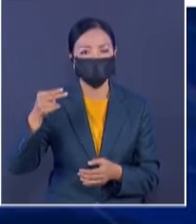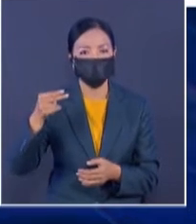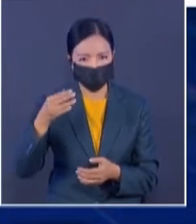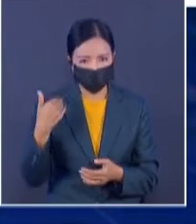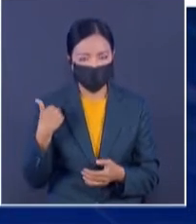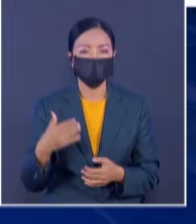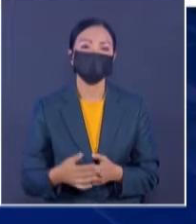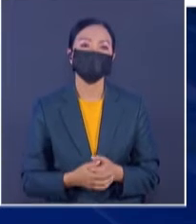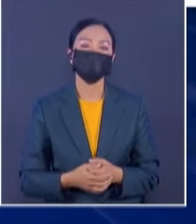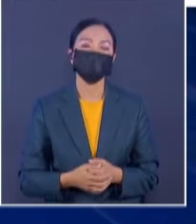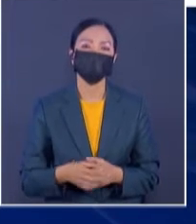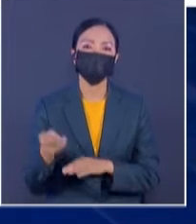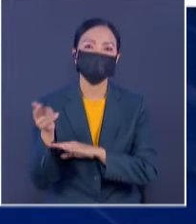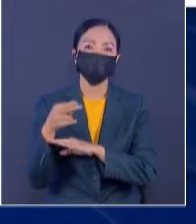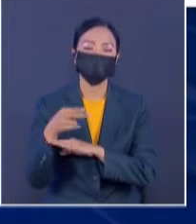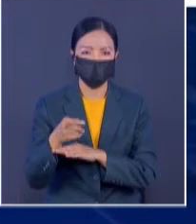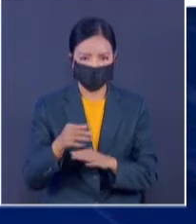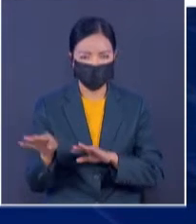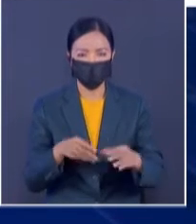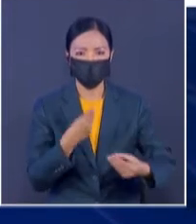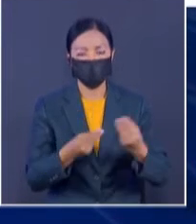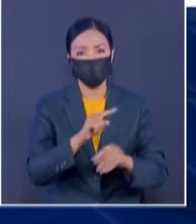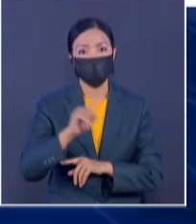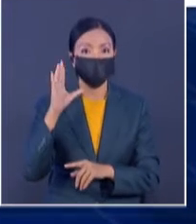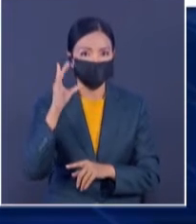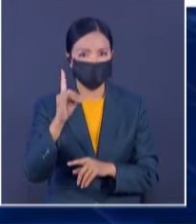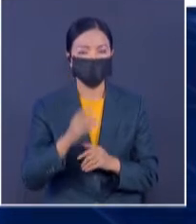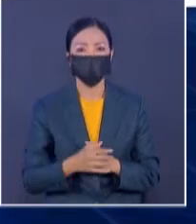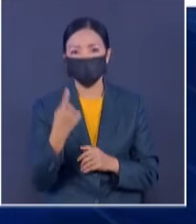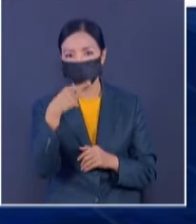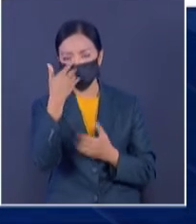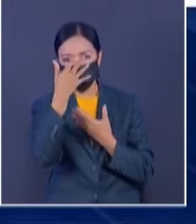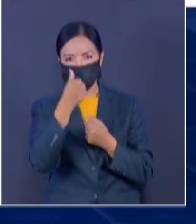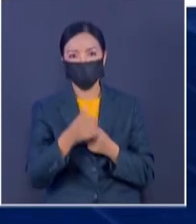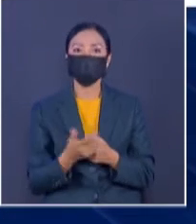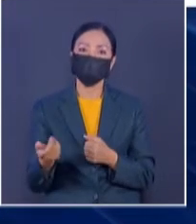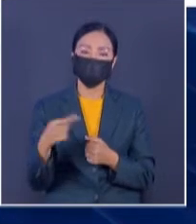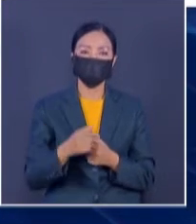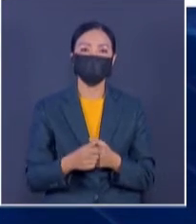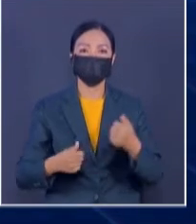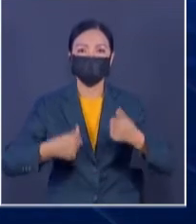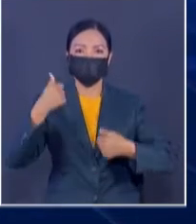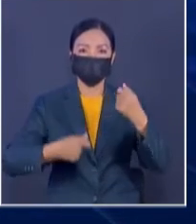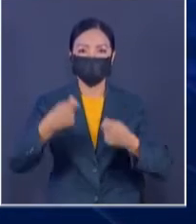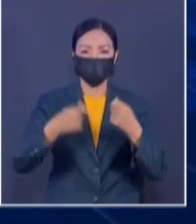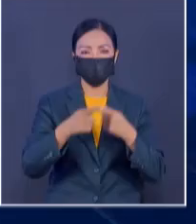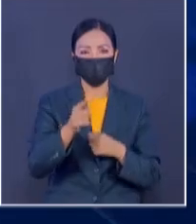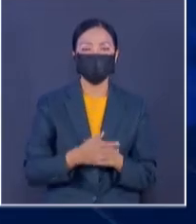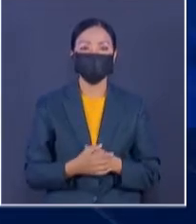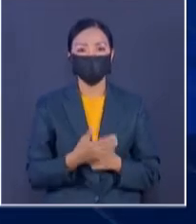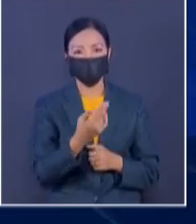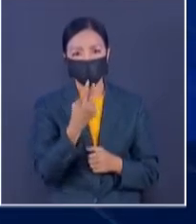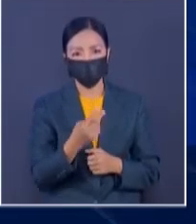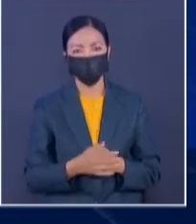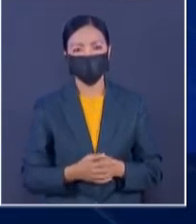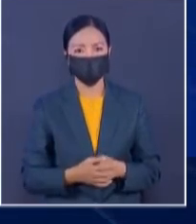เนี่ยฮะเดี๋ยวจะเตรียมนำมาขายทอดตลาดกันวันพรุ่งนี้สำหรับผู้ที่สนใจครับเข้าสู้ราคาสามารถติดต่อขอดูส